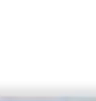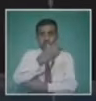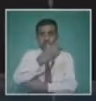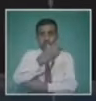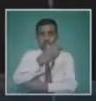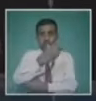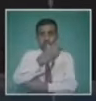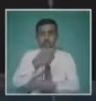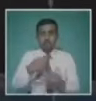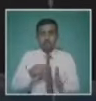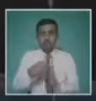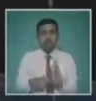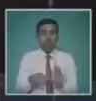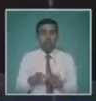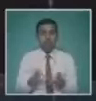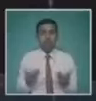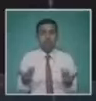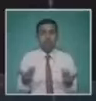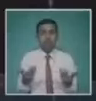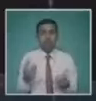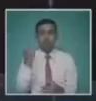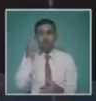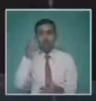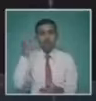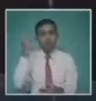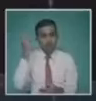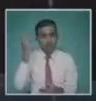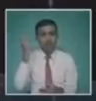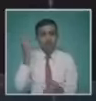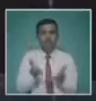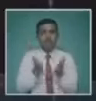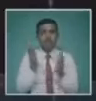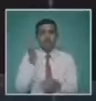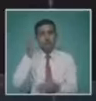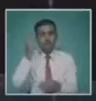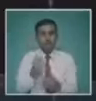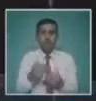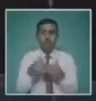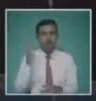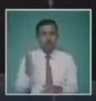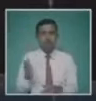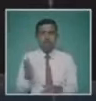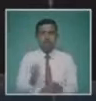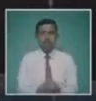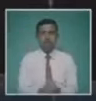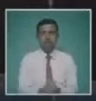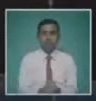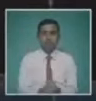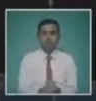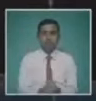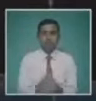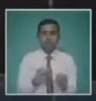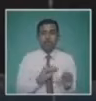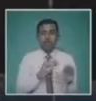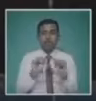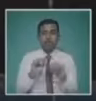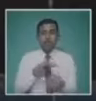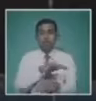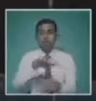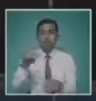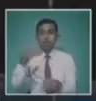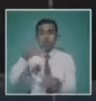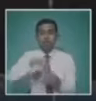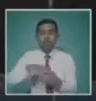Education. අපේ රටේ විතරයි නැත්තේ. සිංගප්පූරුවේ තිනවා, ඉන්දියාවේ තිනවා, මේ ඕනම රටක තිනවා. එතකොට ඉන් පස්සේ මේ ක්ෂේත්‍රයට